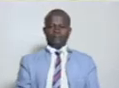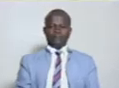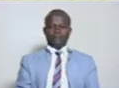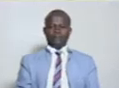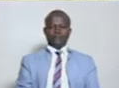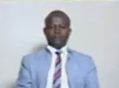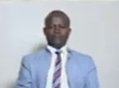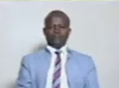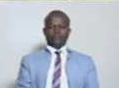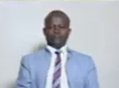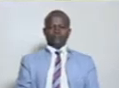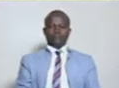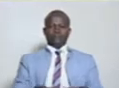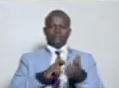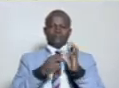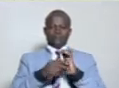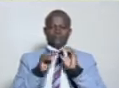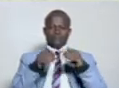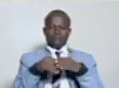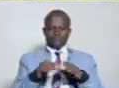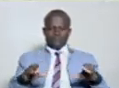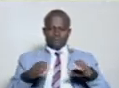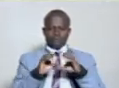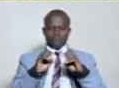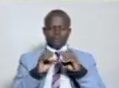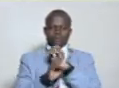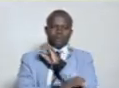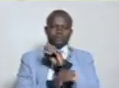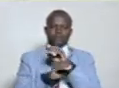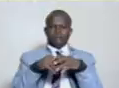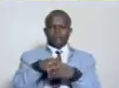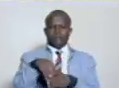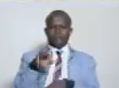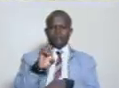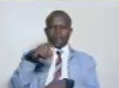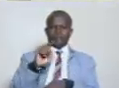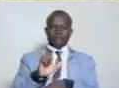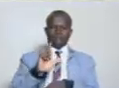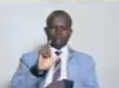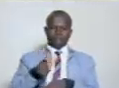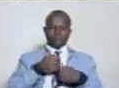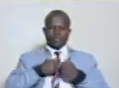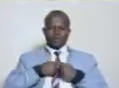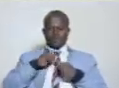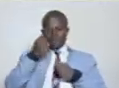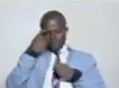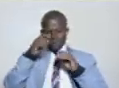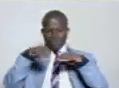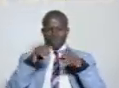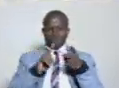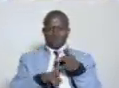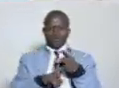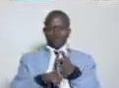Ni umushinga w'ubuhinzi uhureho n'ibihugu bigize umuryango w'akarere k'ibiyaga bigari, ni ukuvuga u Rwanda, Repubulika ya Demokarasi ya